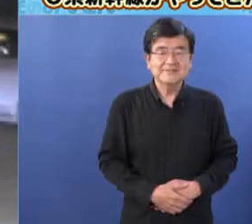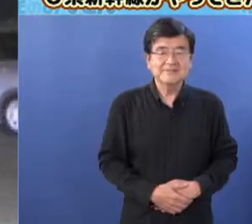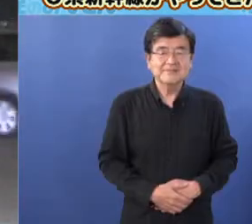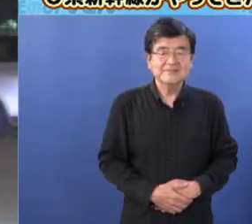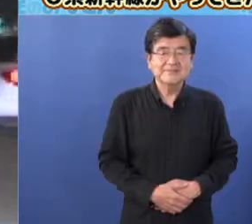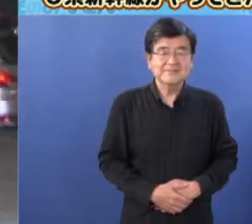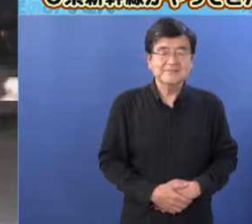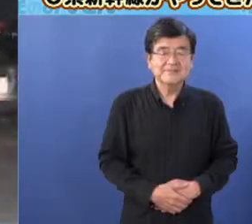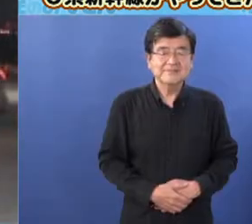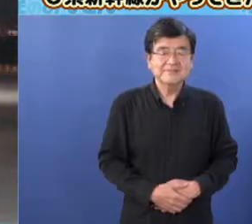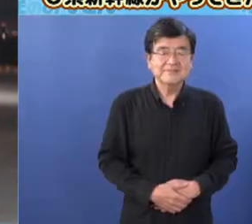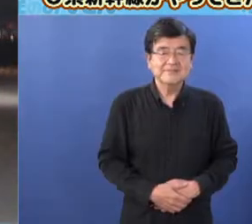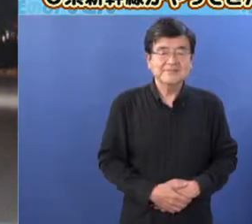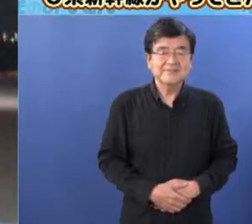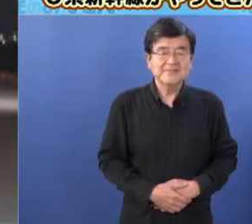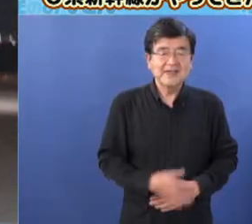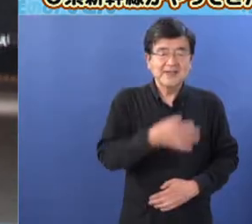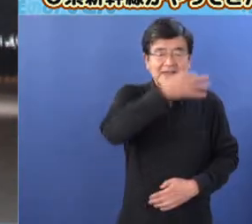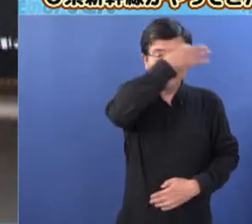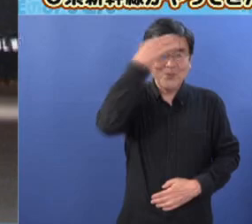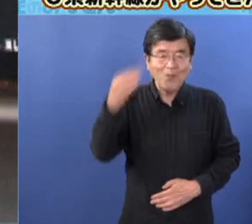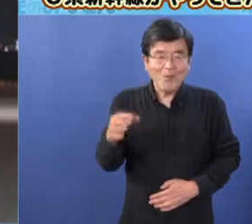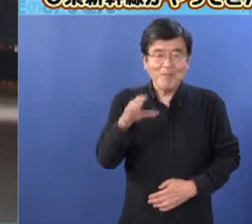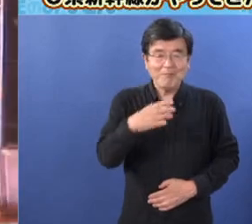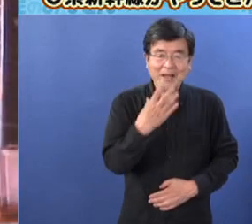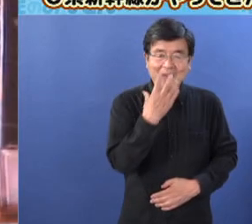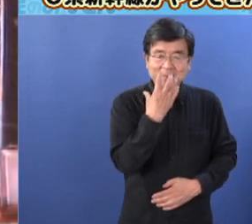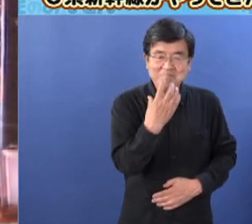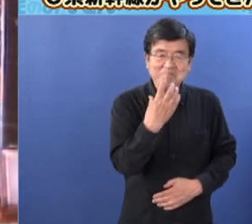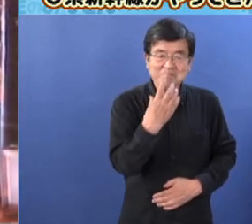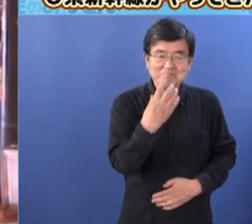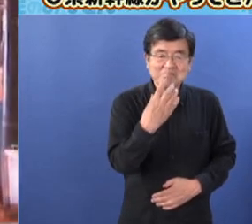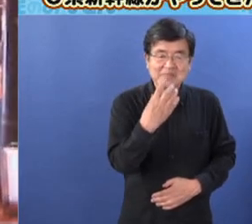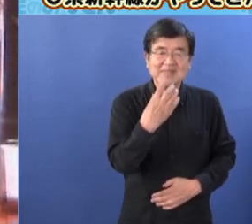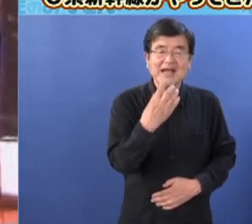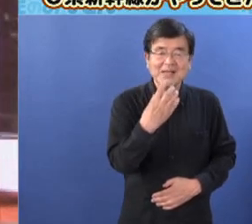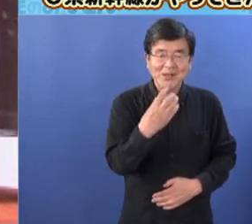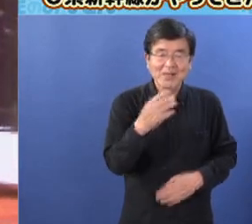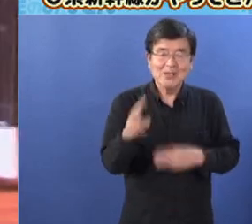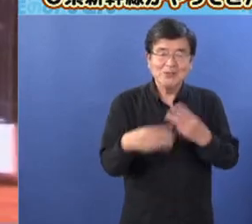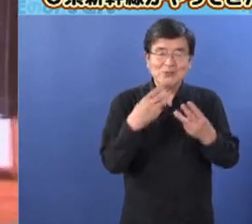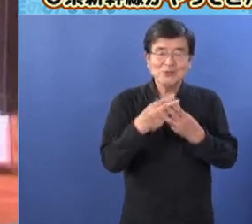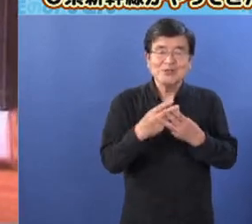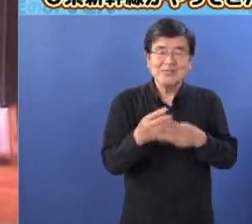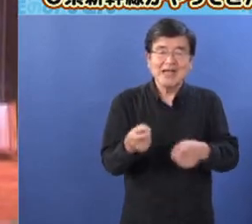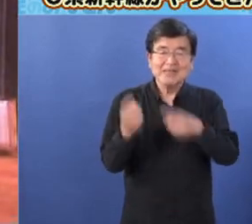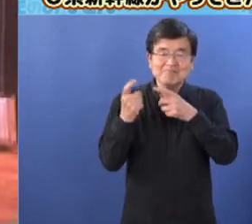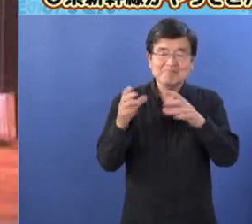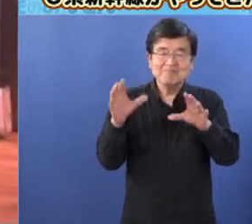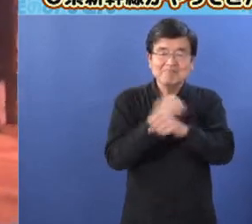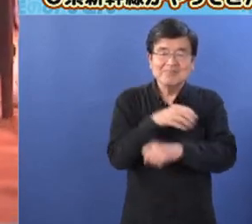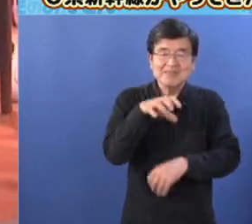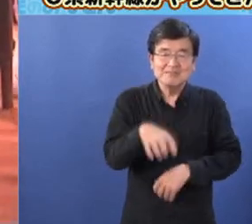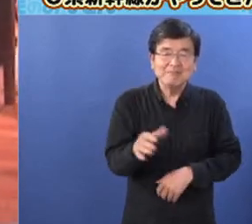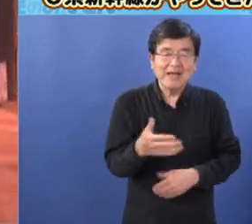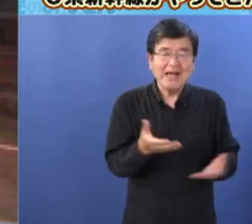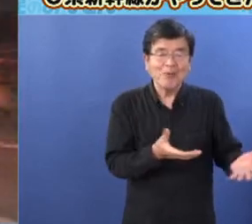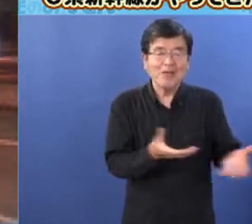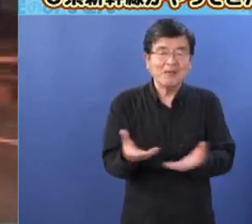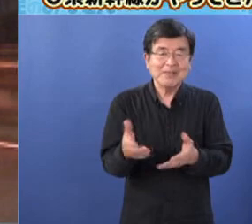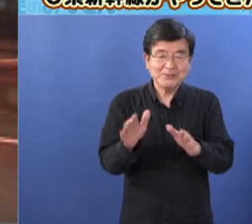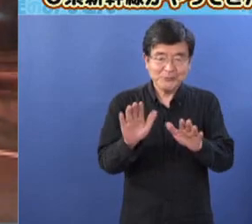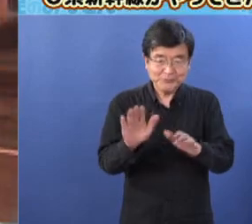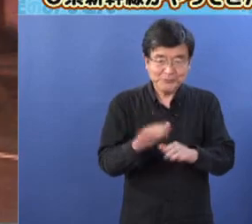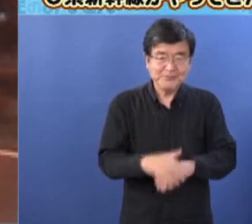ー。はー、貸し会場。 神戸に着いたゼロ系は陸路で吹田操車場跡地まで運ばれます。その